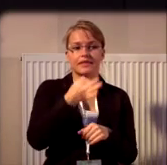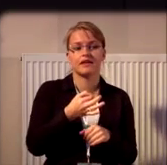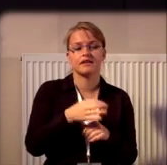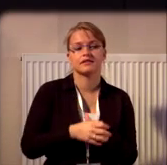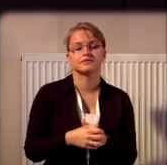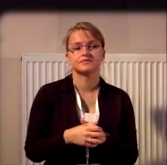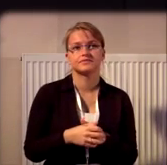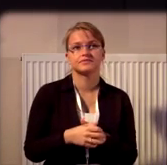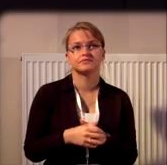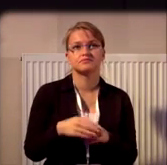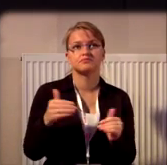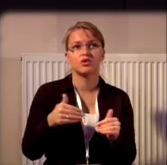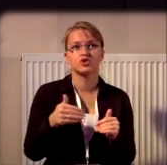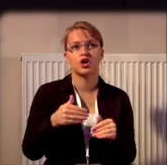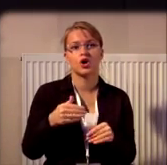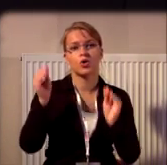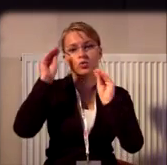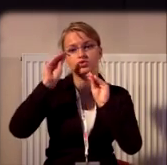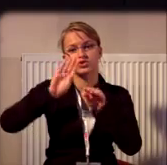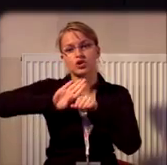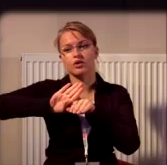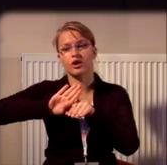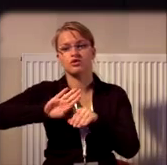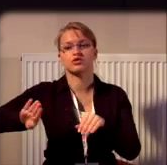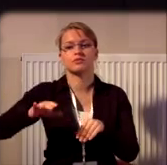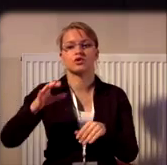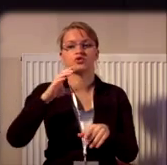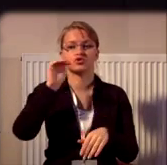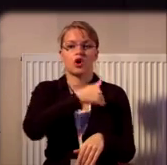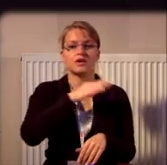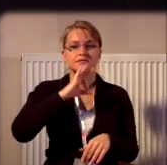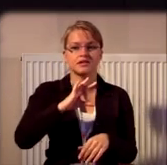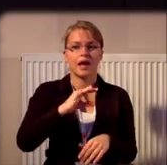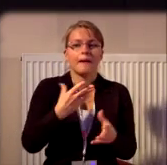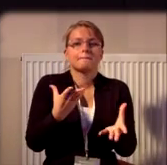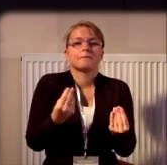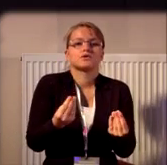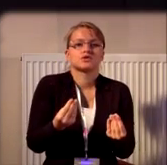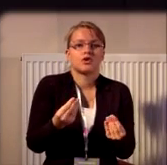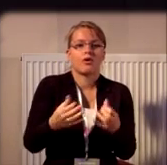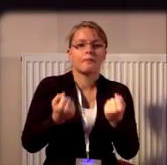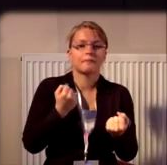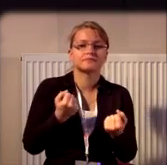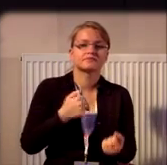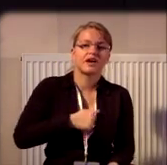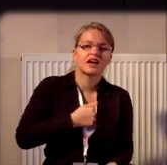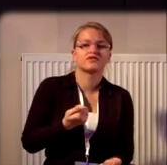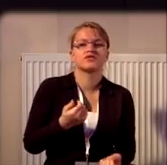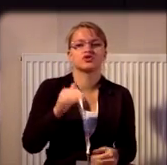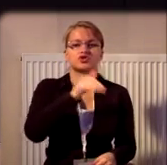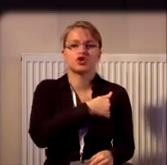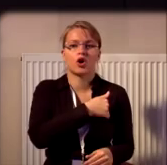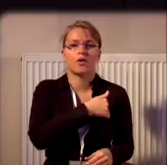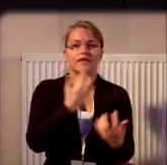pytanie. Może uczyć ich po prostu w szkole specjalnej? Po co martwić się w szkole integracyjnej, jak sobie poradzą uczniowie, którzy